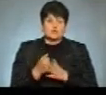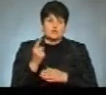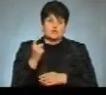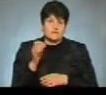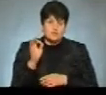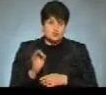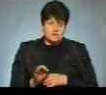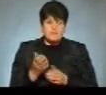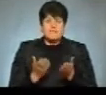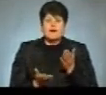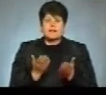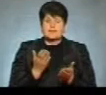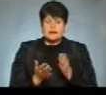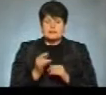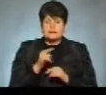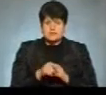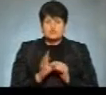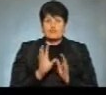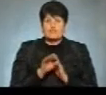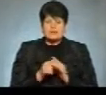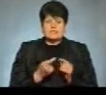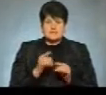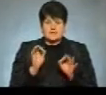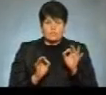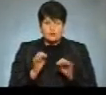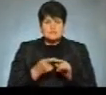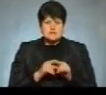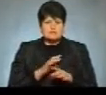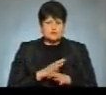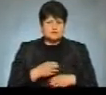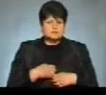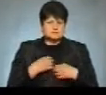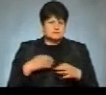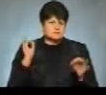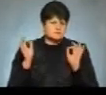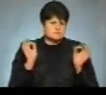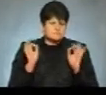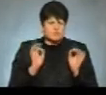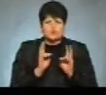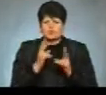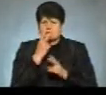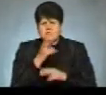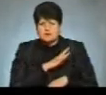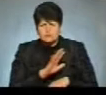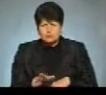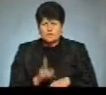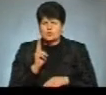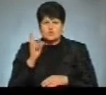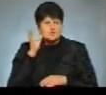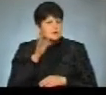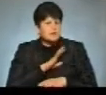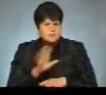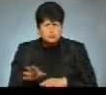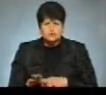100%. Але те, що введені ці квоти, також це було страшенні крики, шуми, що це ніхто не буде дивитися, що це ніхто не буде